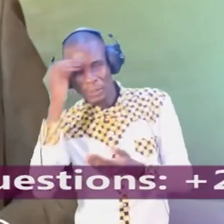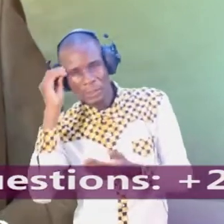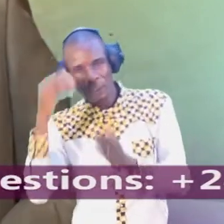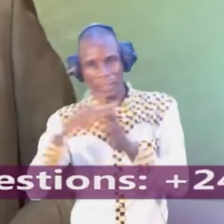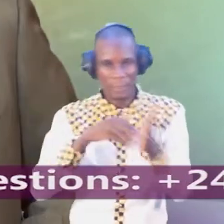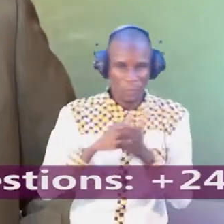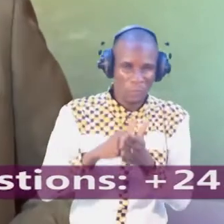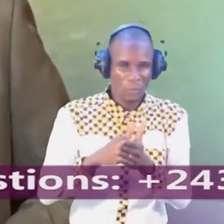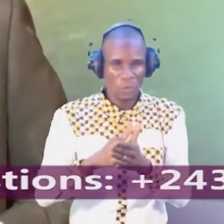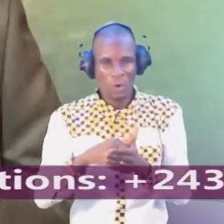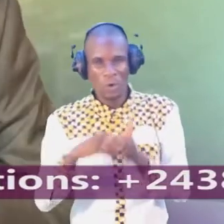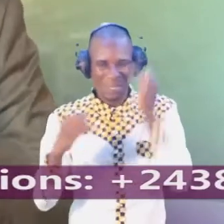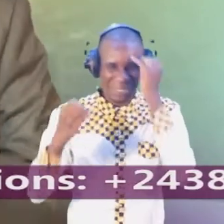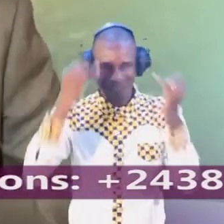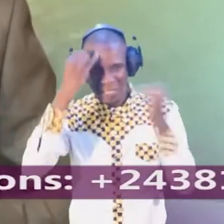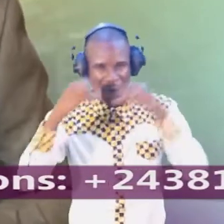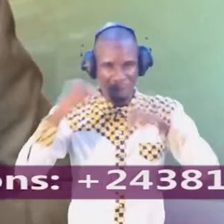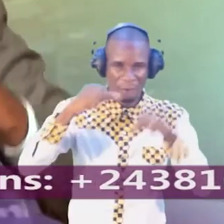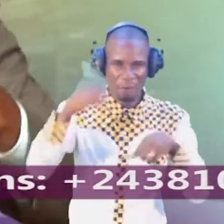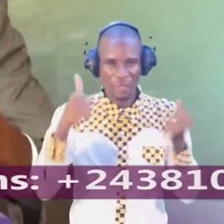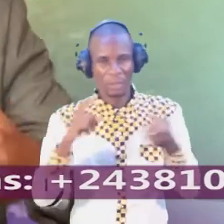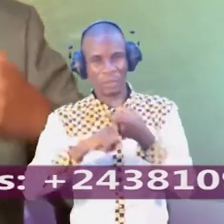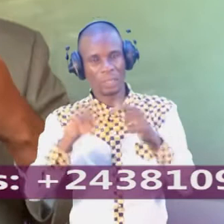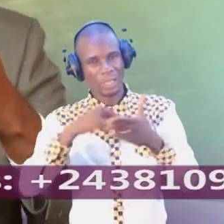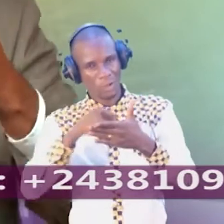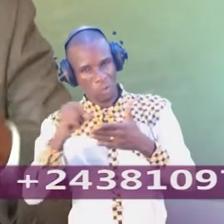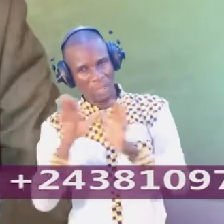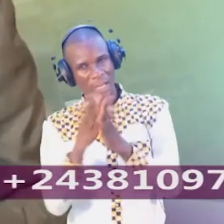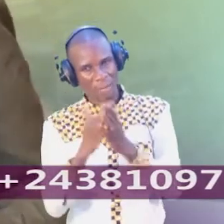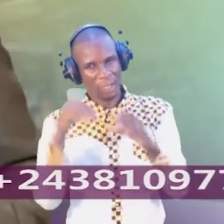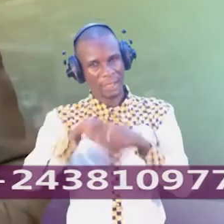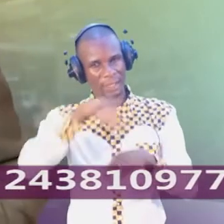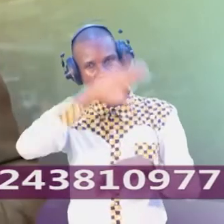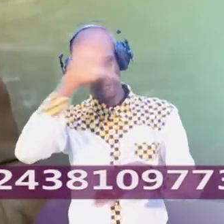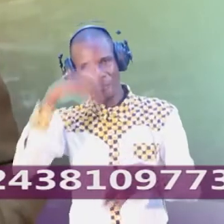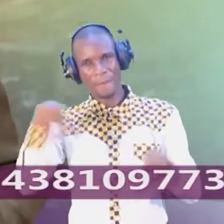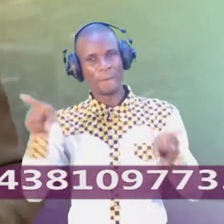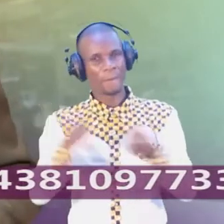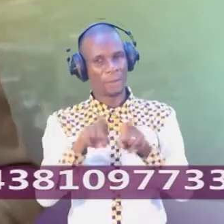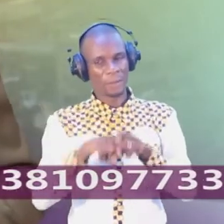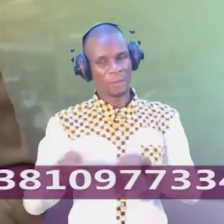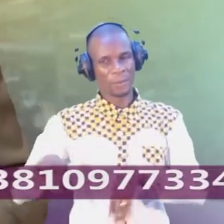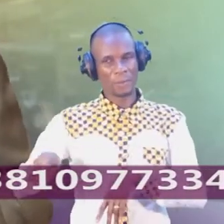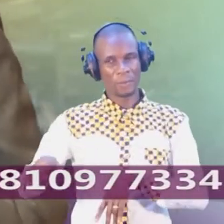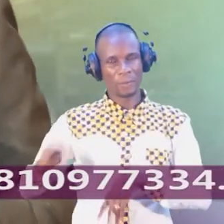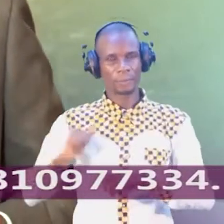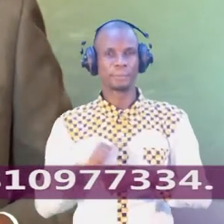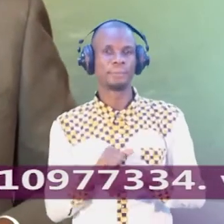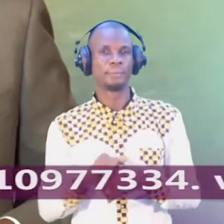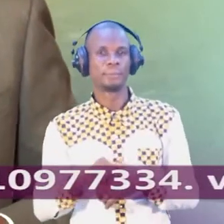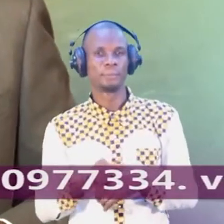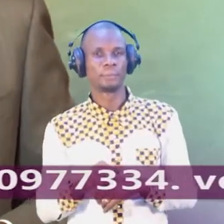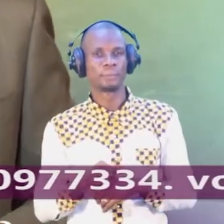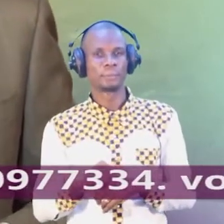ndenge esengeli mpe kofuta banyongo ya baninga ezali kopekisa mpenza bizaleli nyonso ya